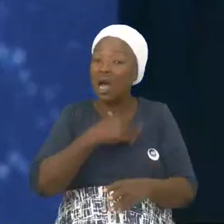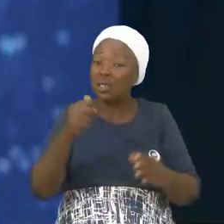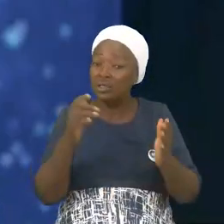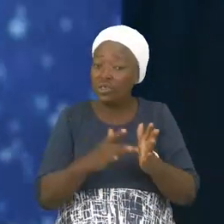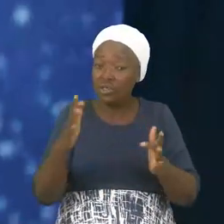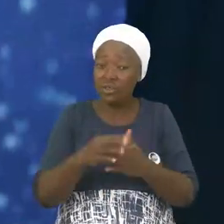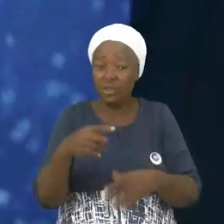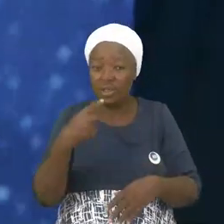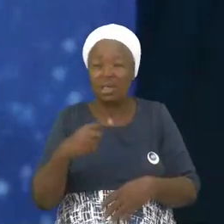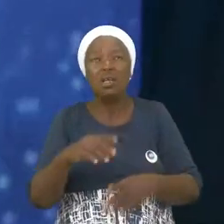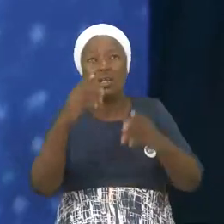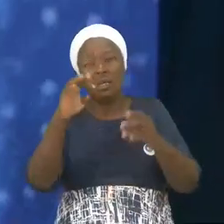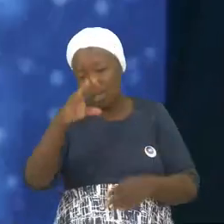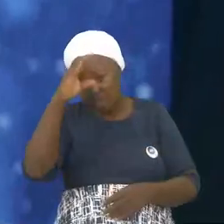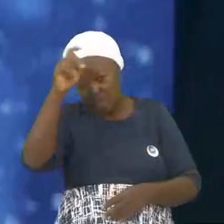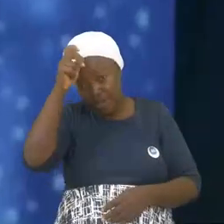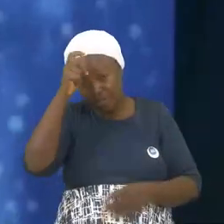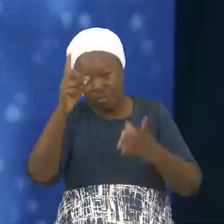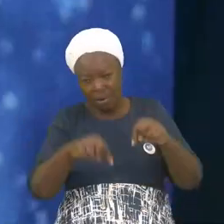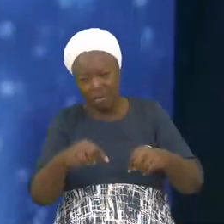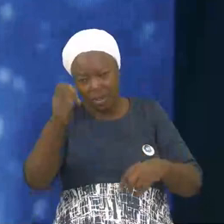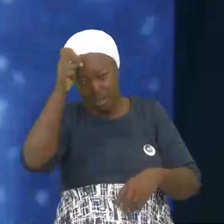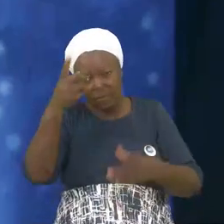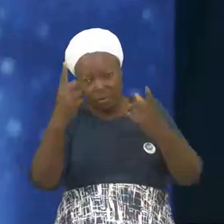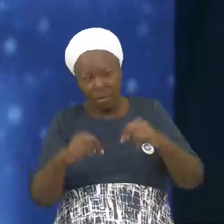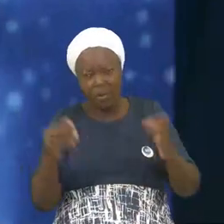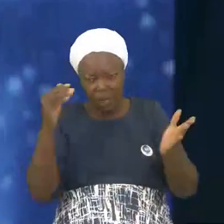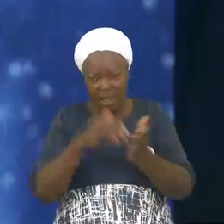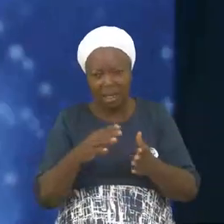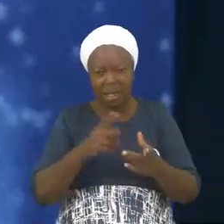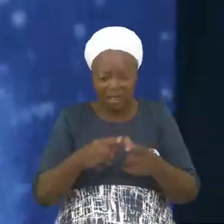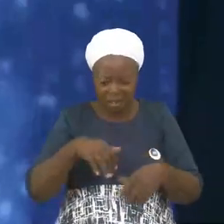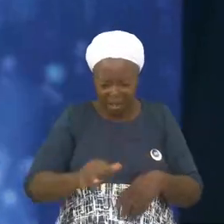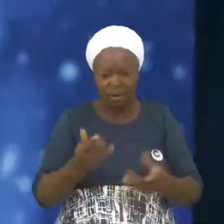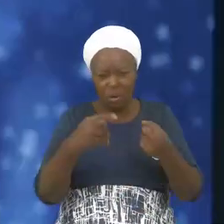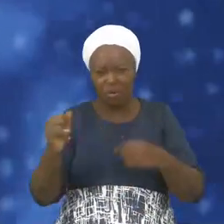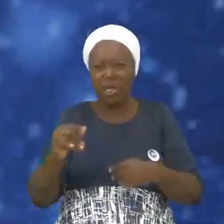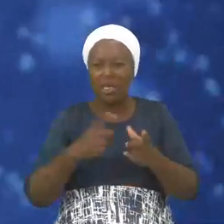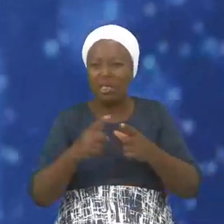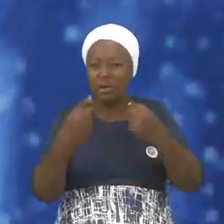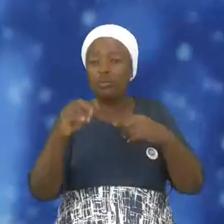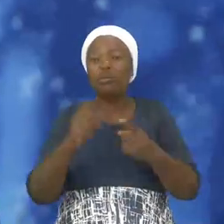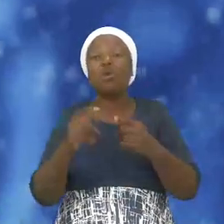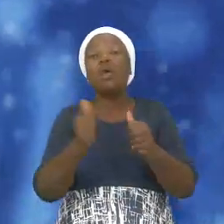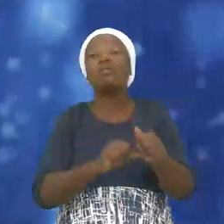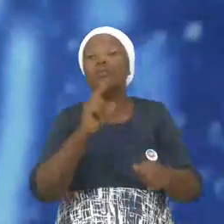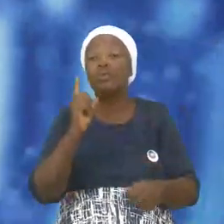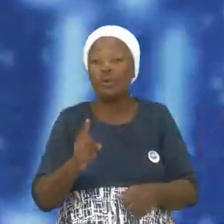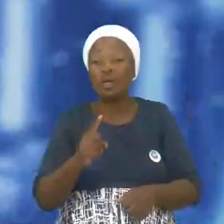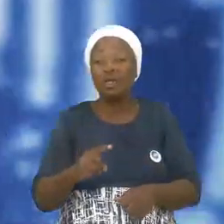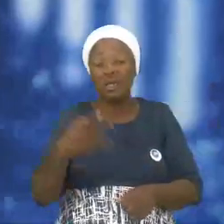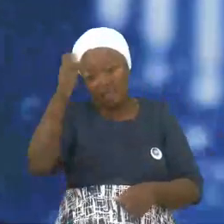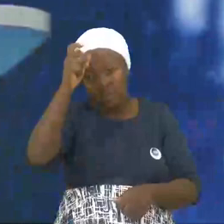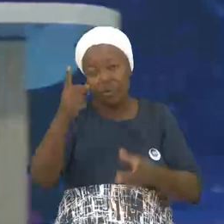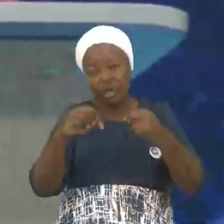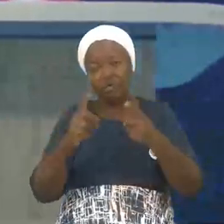prince du monde. C'est le Dieu de ce monde. Et Jésus a dit, il vient, il est venu et il vient